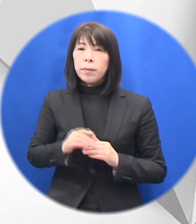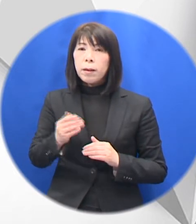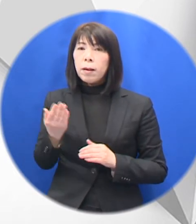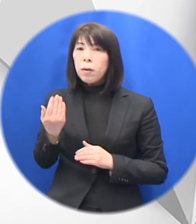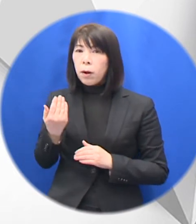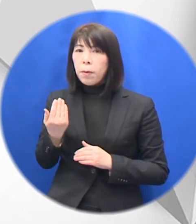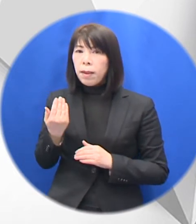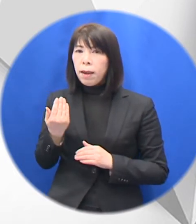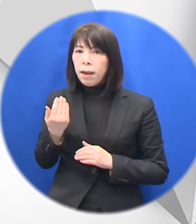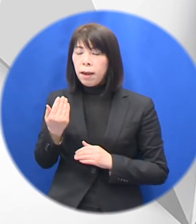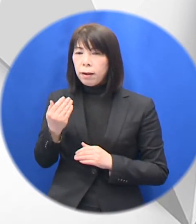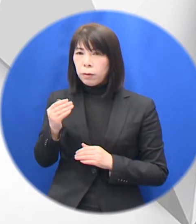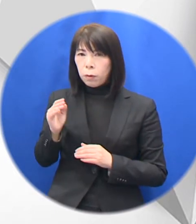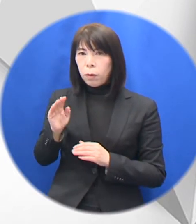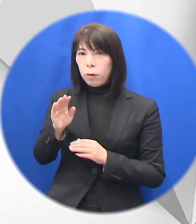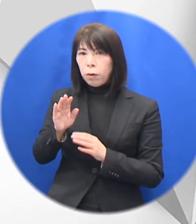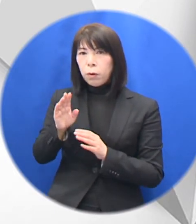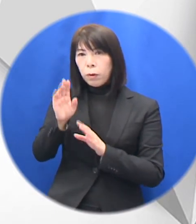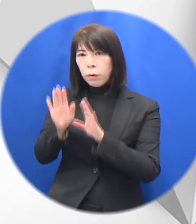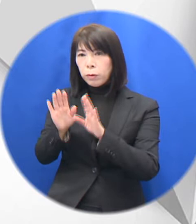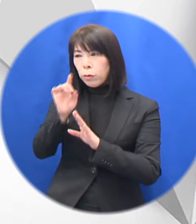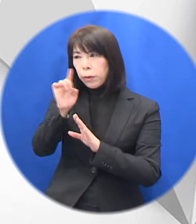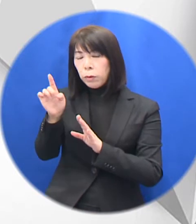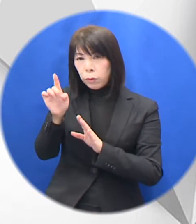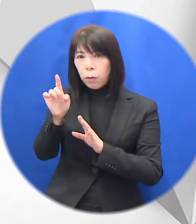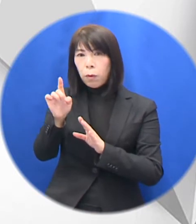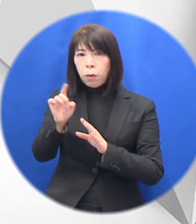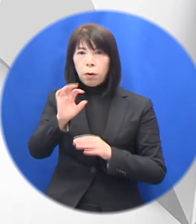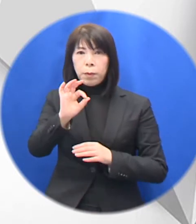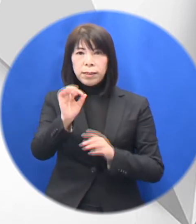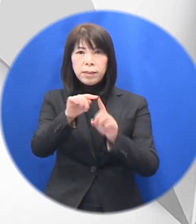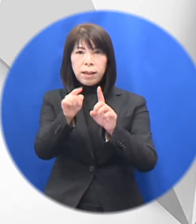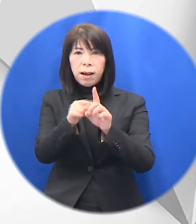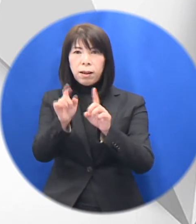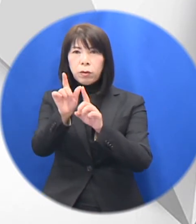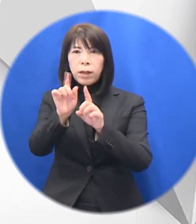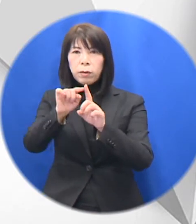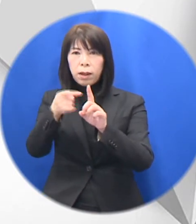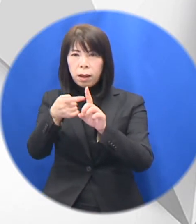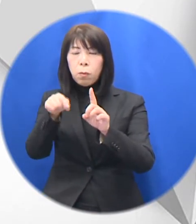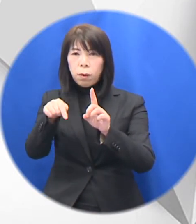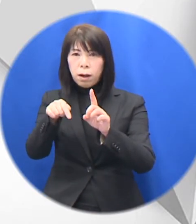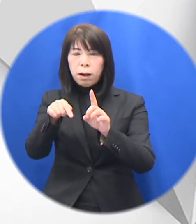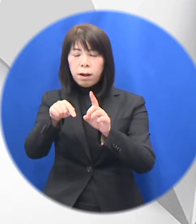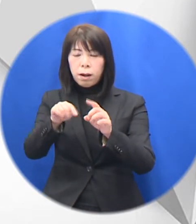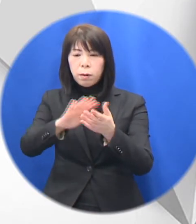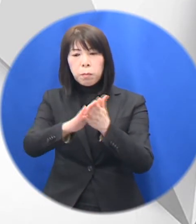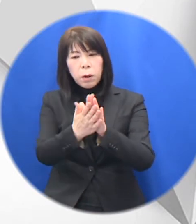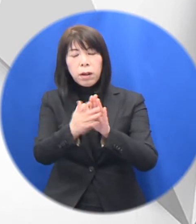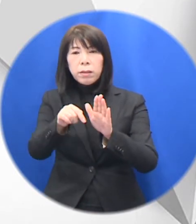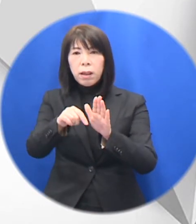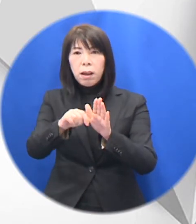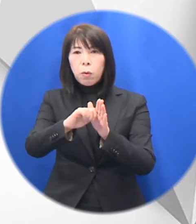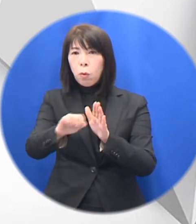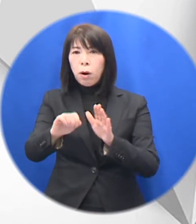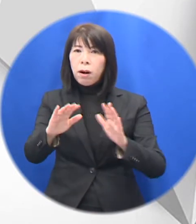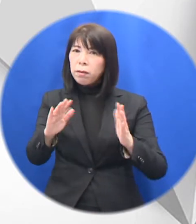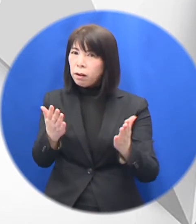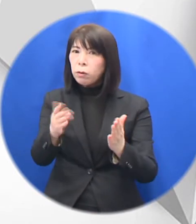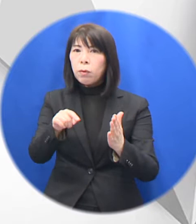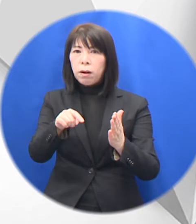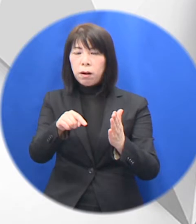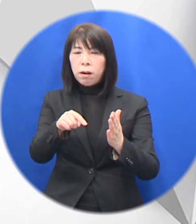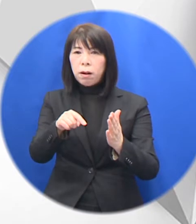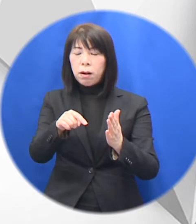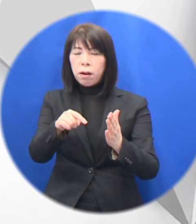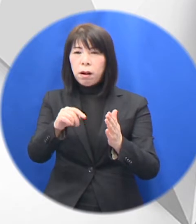これまでのところメッセンジャー RNA ワクチンについては、変異によってワクチンの効果がなくなるなど効